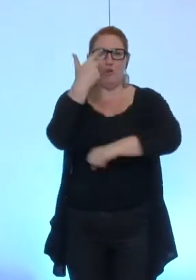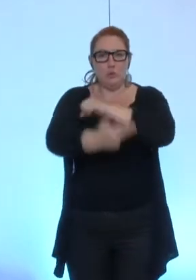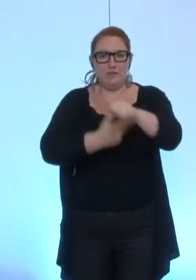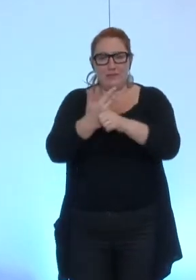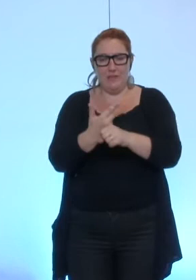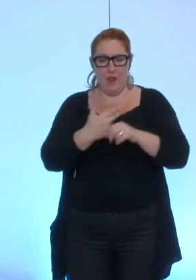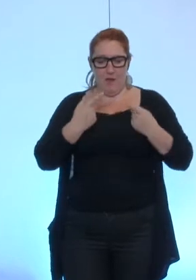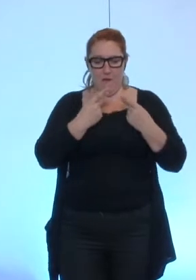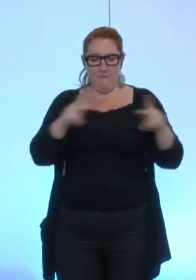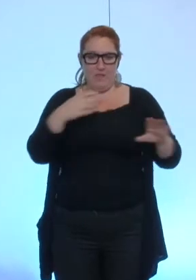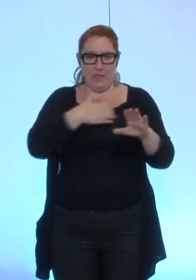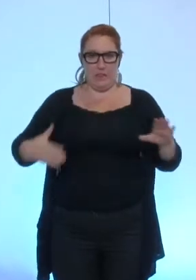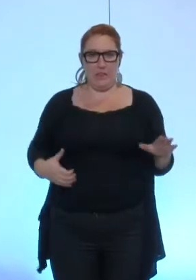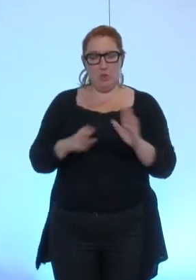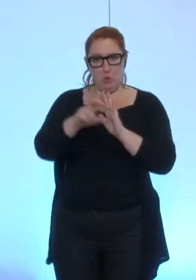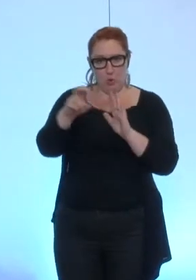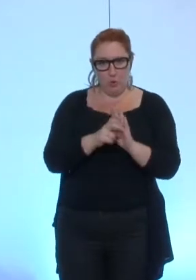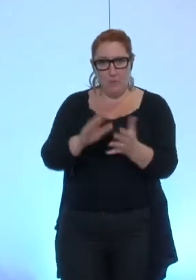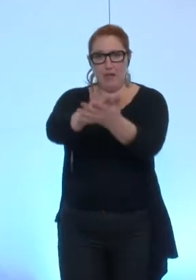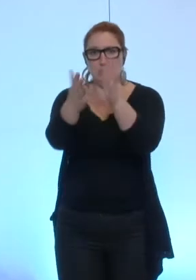de Grenoble et l'association Croix-Rouge